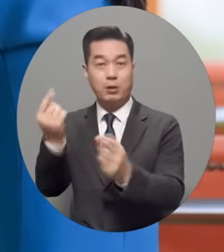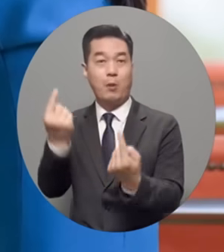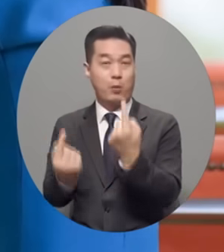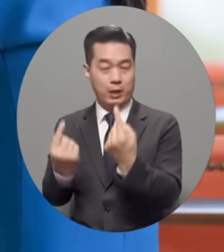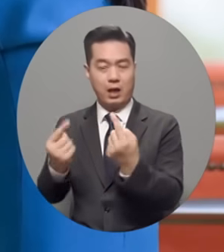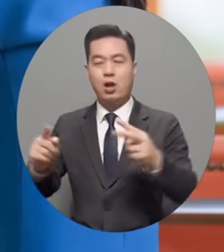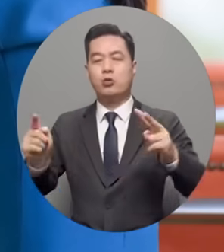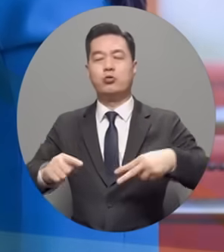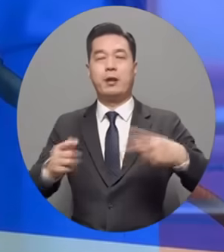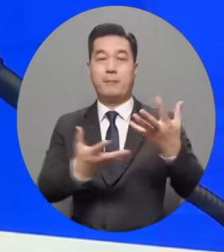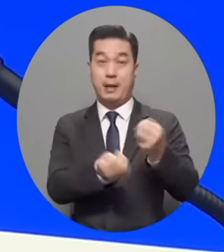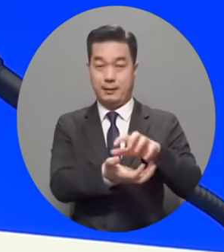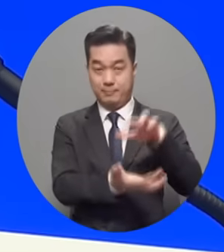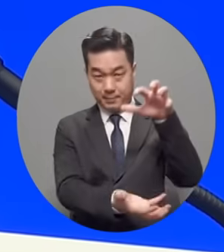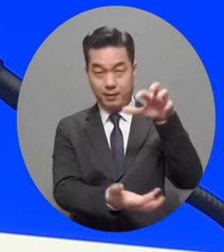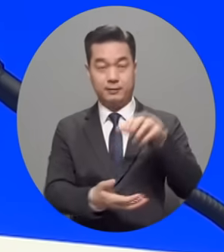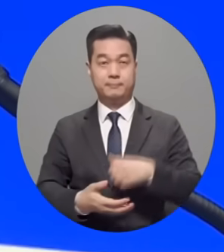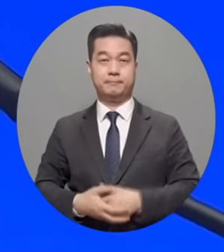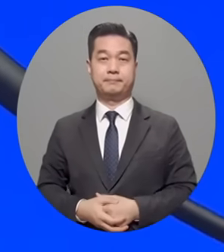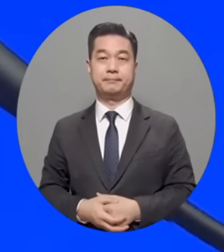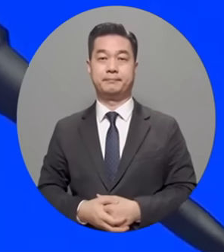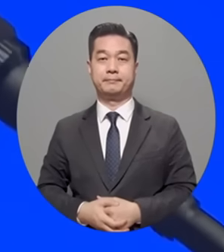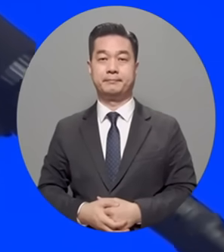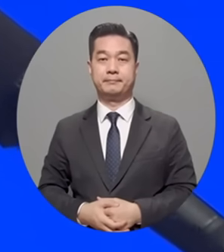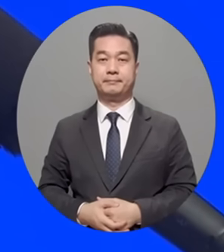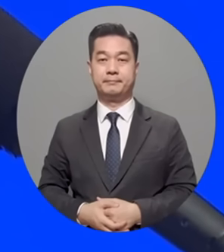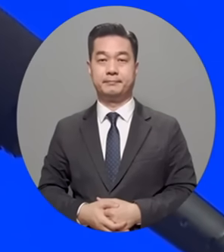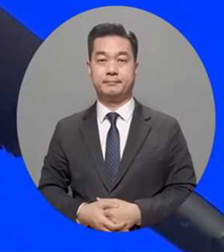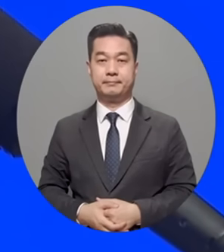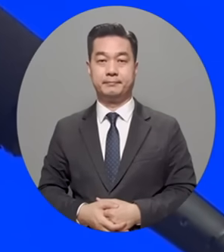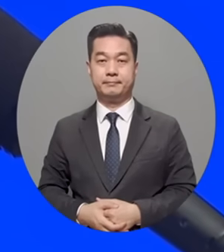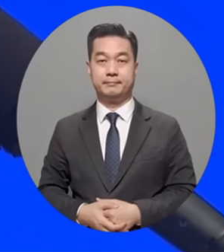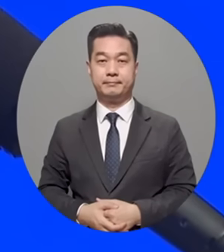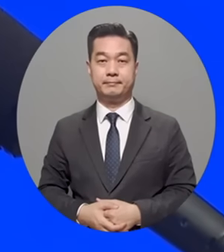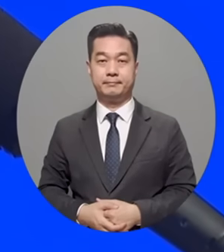2배 이상 많았습니다. MBC 뉴스 이용주입니다.